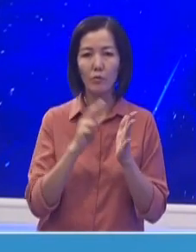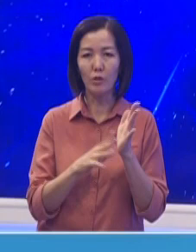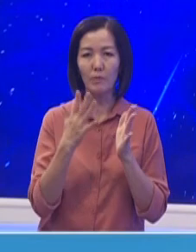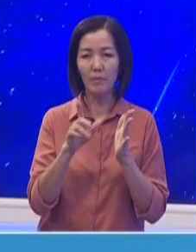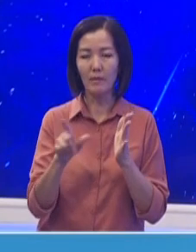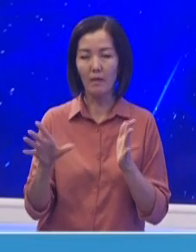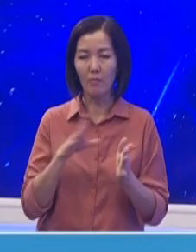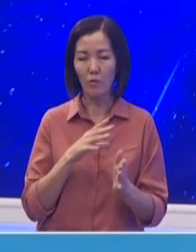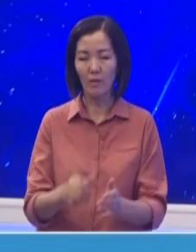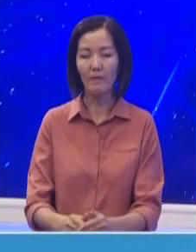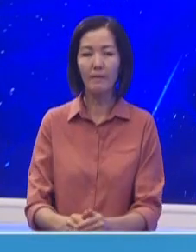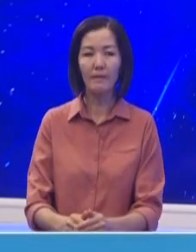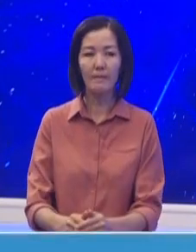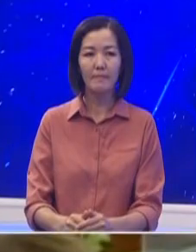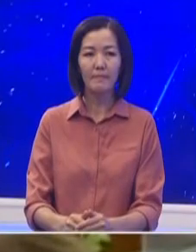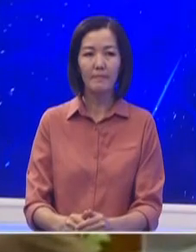1 490 475 адам.